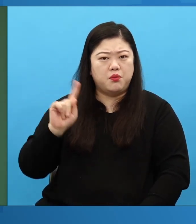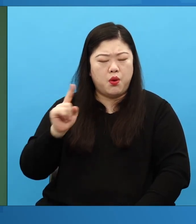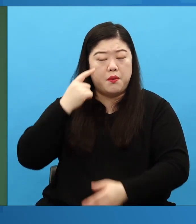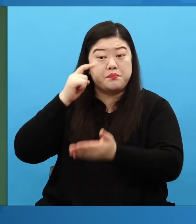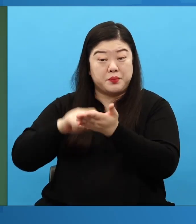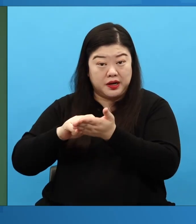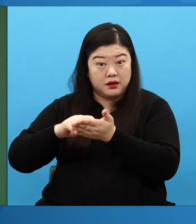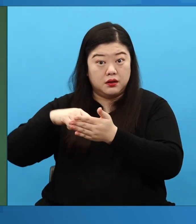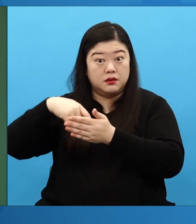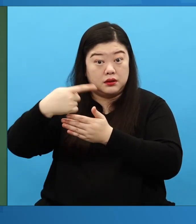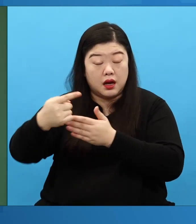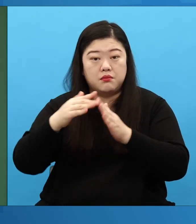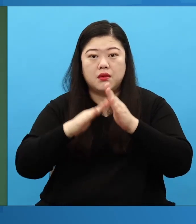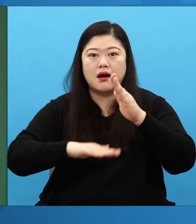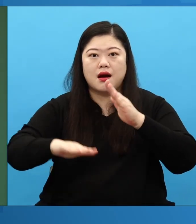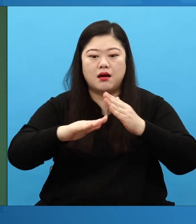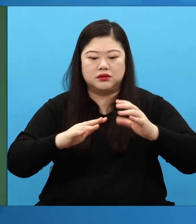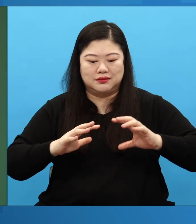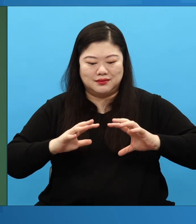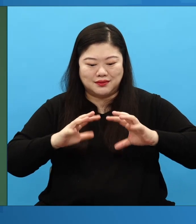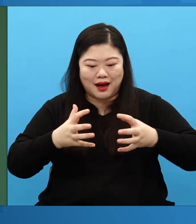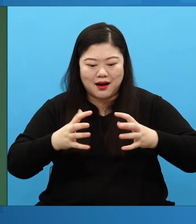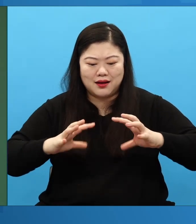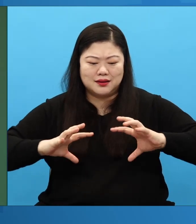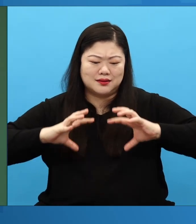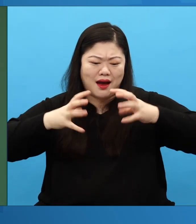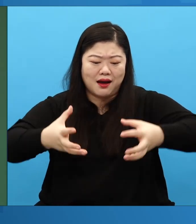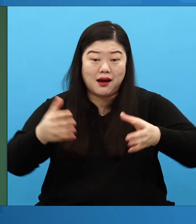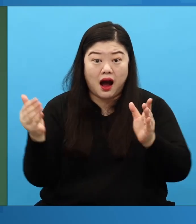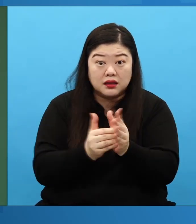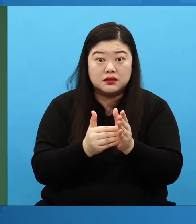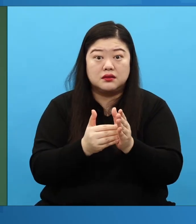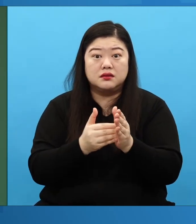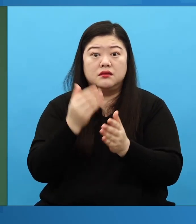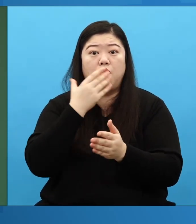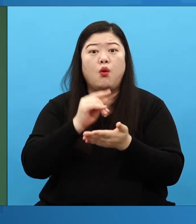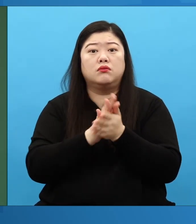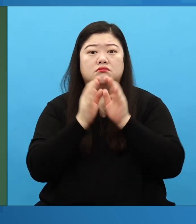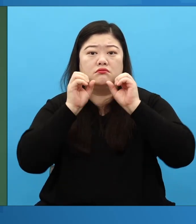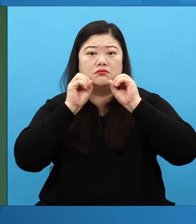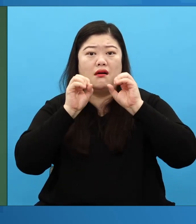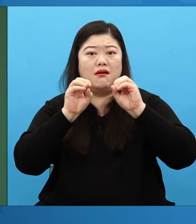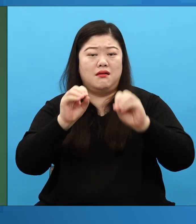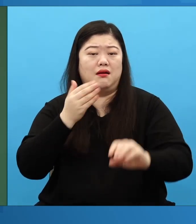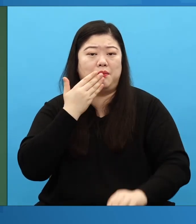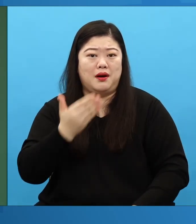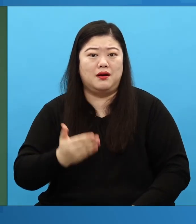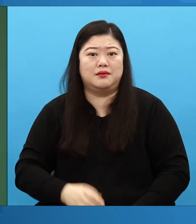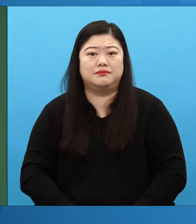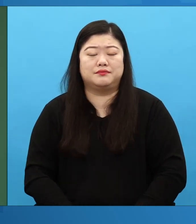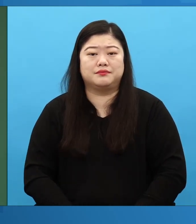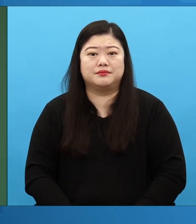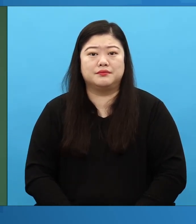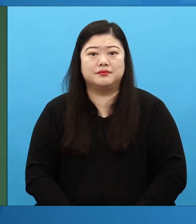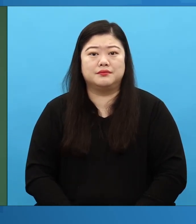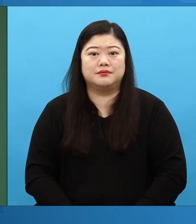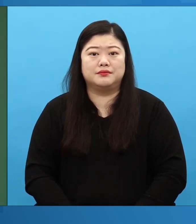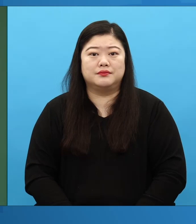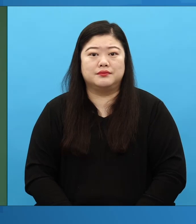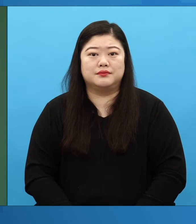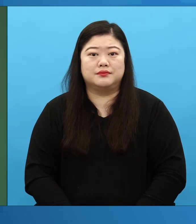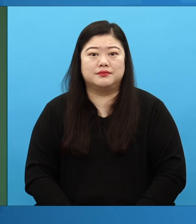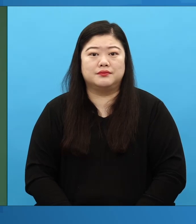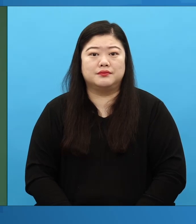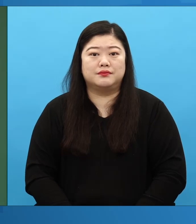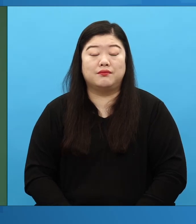important in all aspects. 뭐 예를 든다면은 제가 이제 여기 와가지고 목회를 한다, 뭐 전도를 한다 할 때